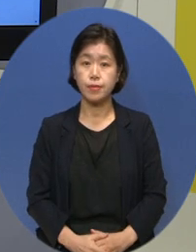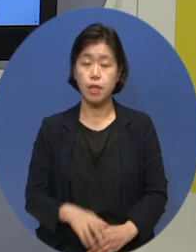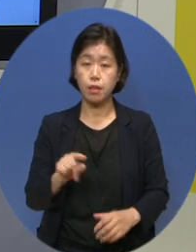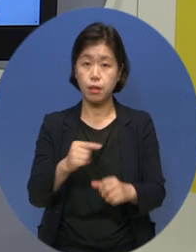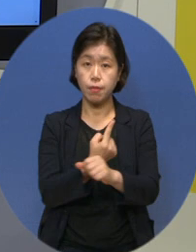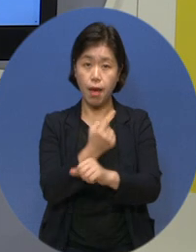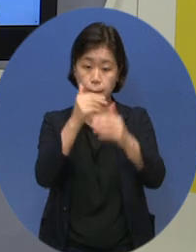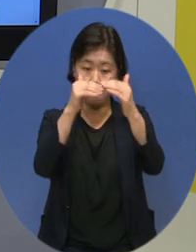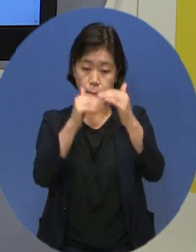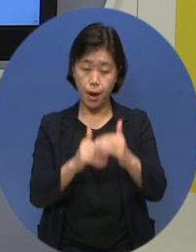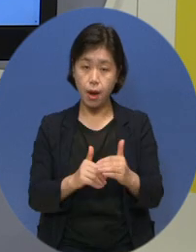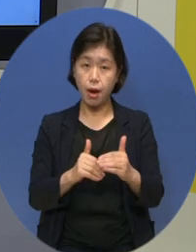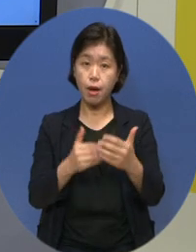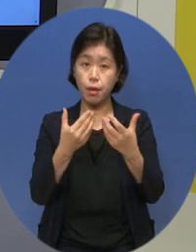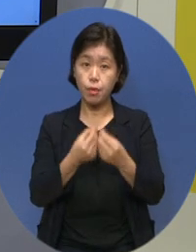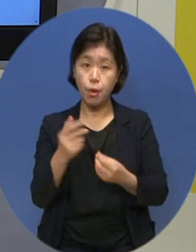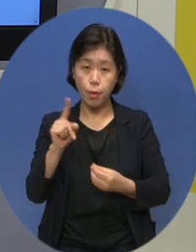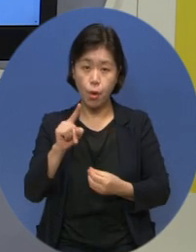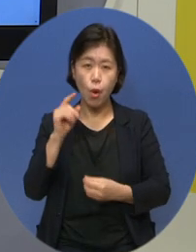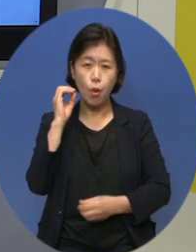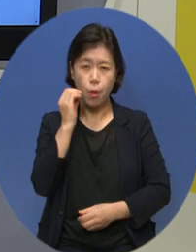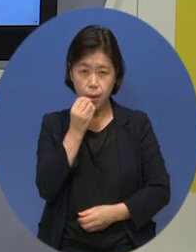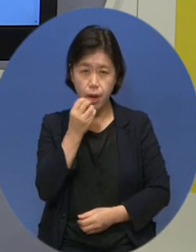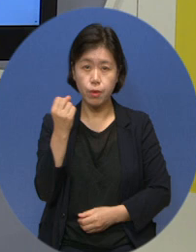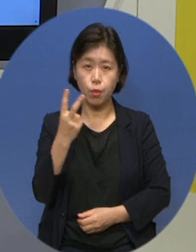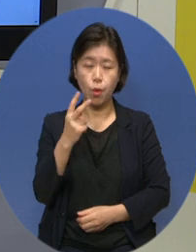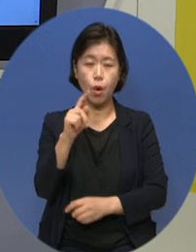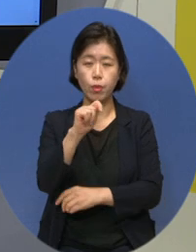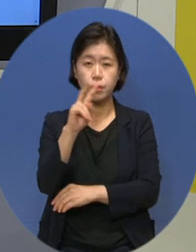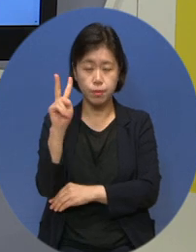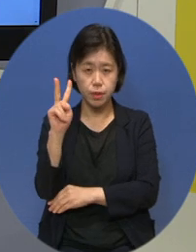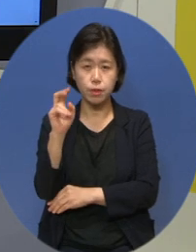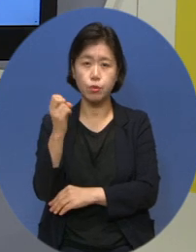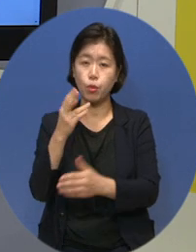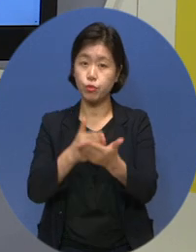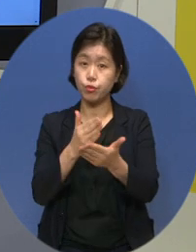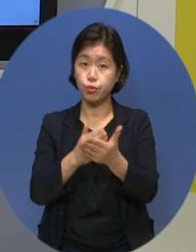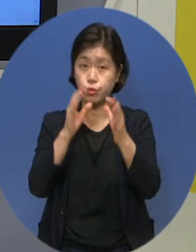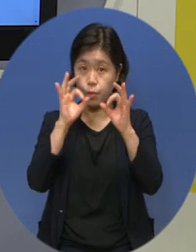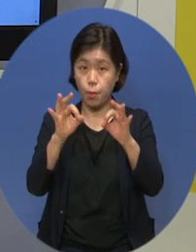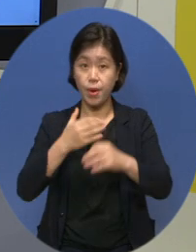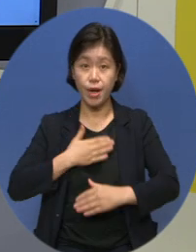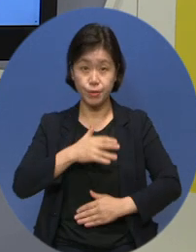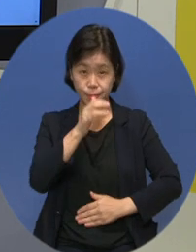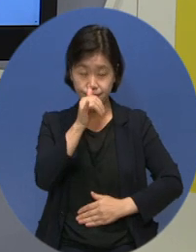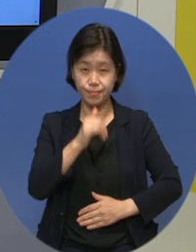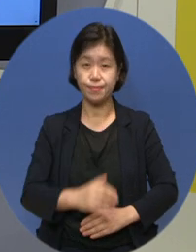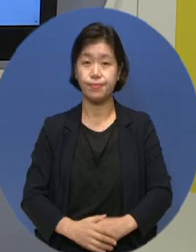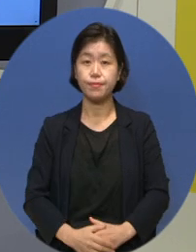이렇게 자세한 사항은 외 피아 누스 홈페이지와 장애인 신문 복지 tv 뉴스를 통해 확인할 수 있습니다